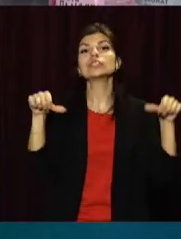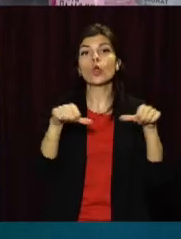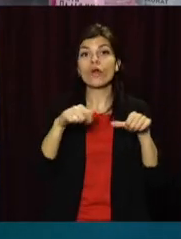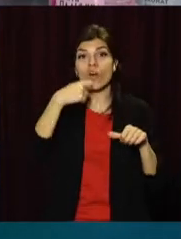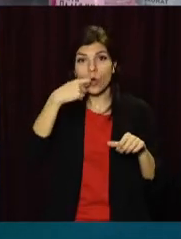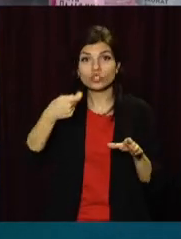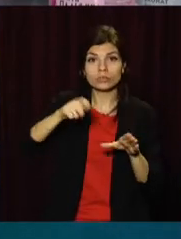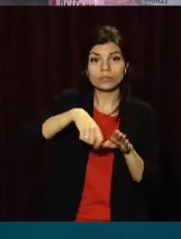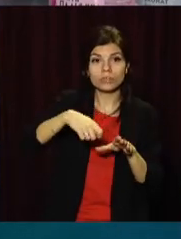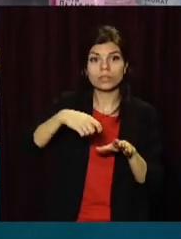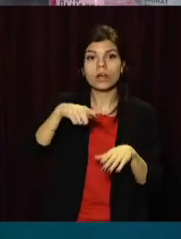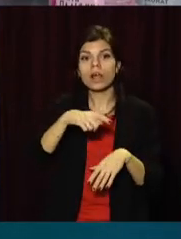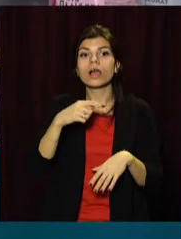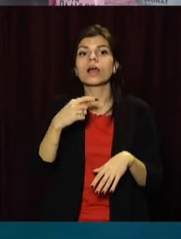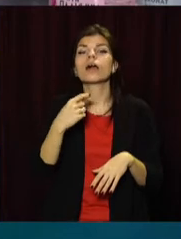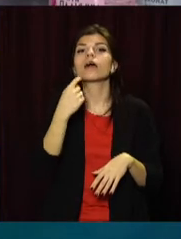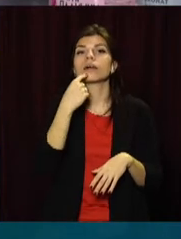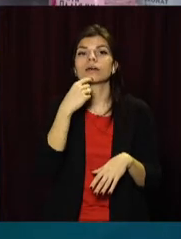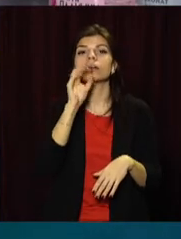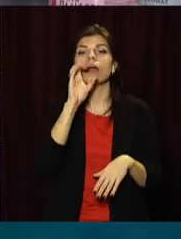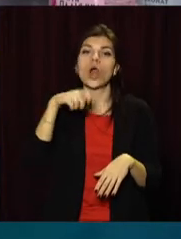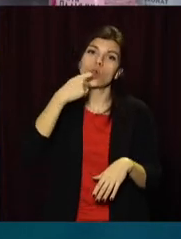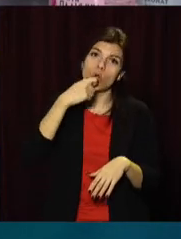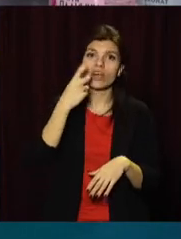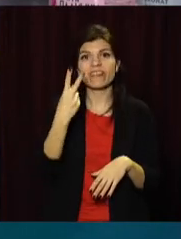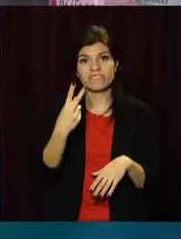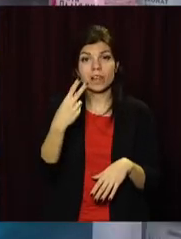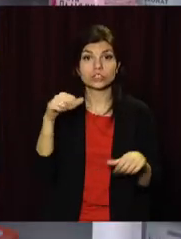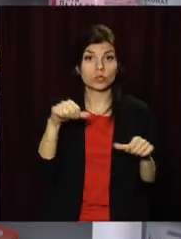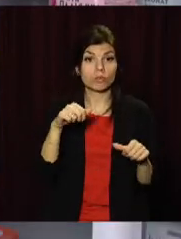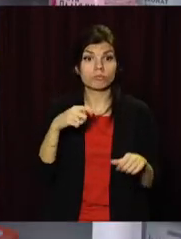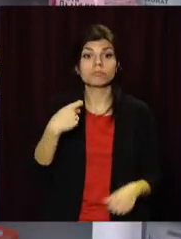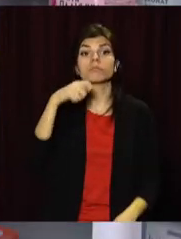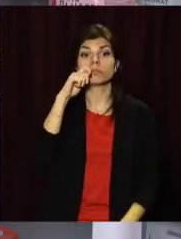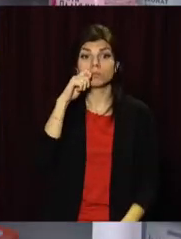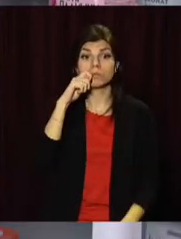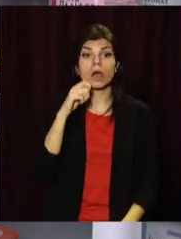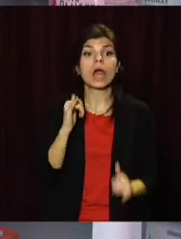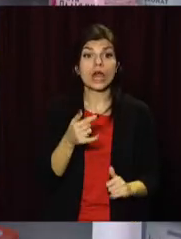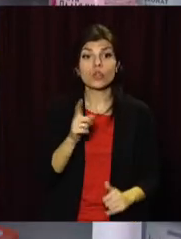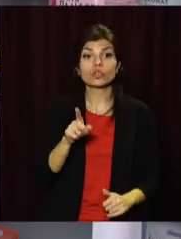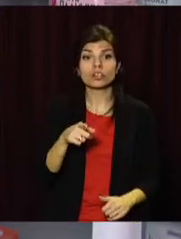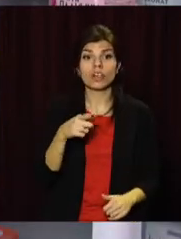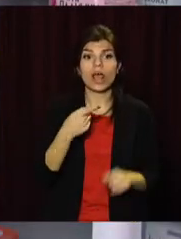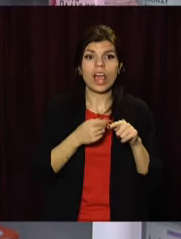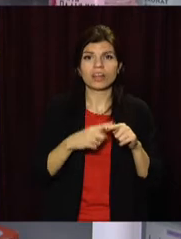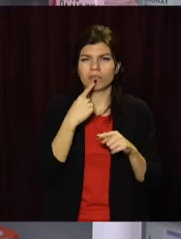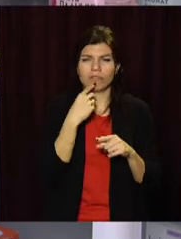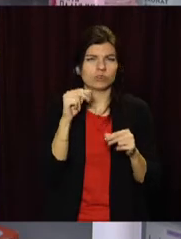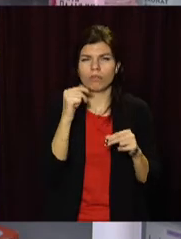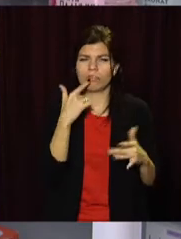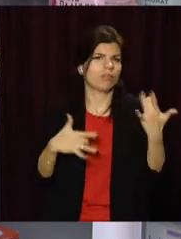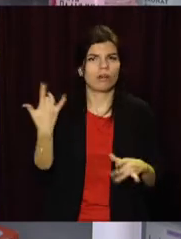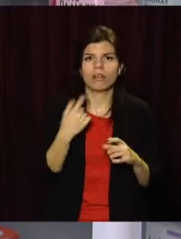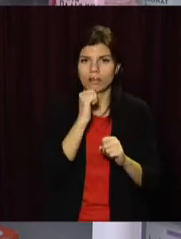и засыпать животному в пасть, ну, где-то ложку две столовых, для того, чтобы животное срыгнуло это, вырвало. И